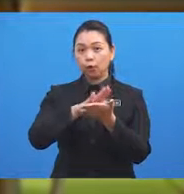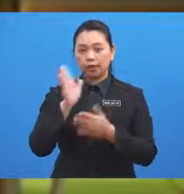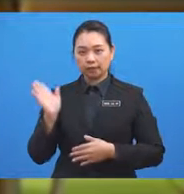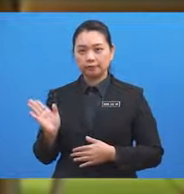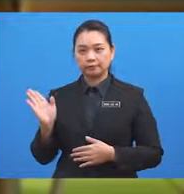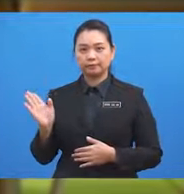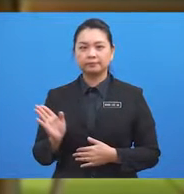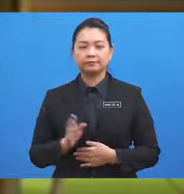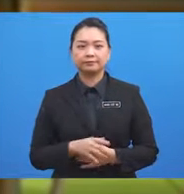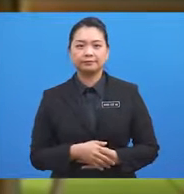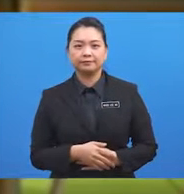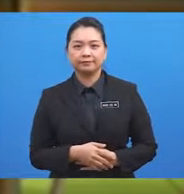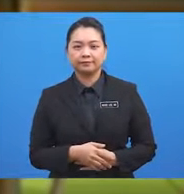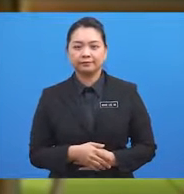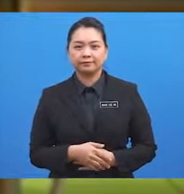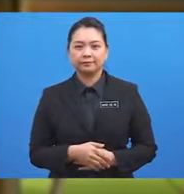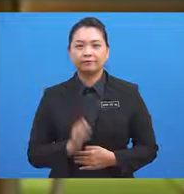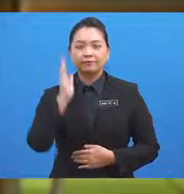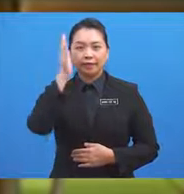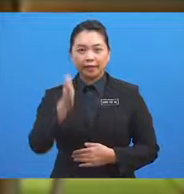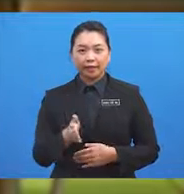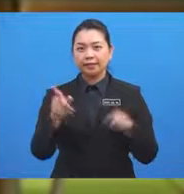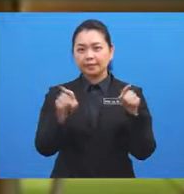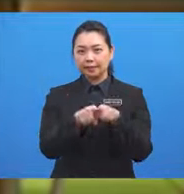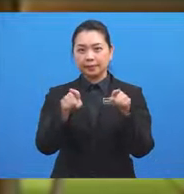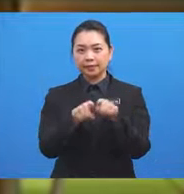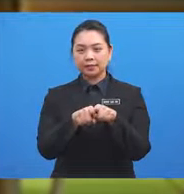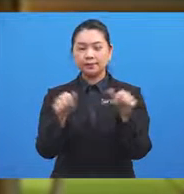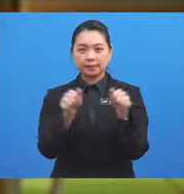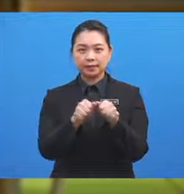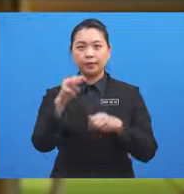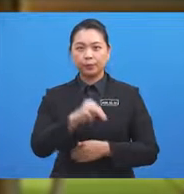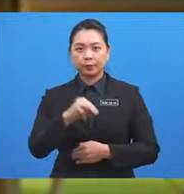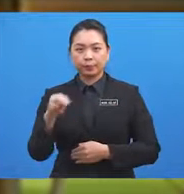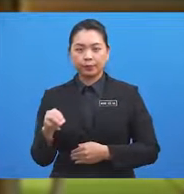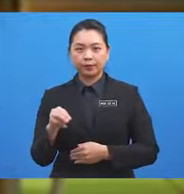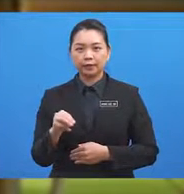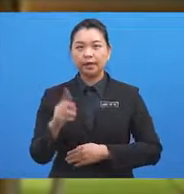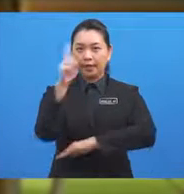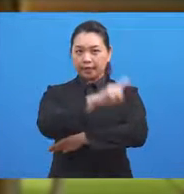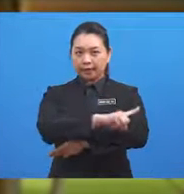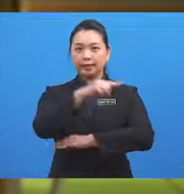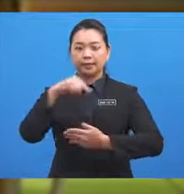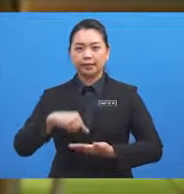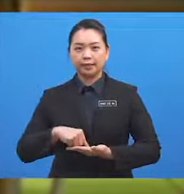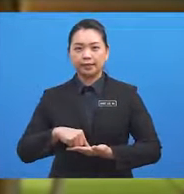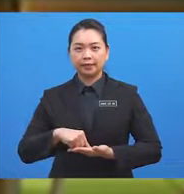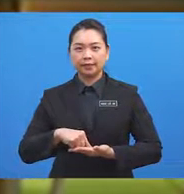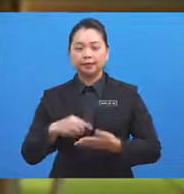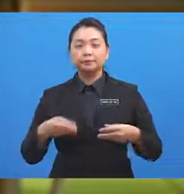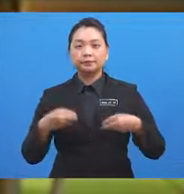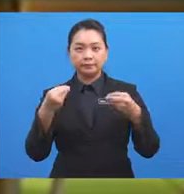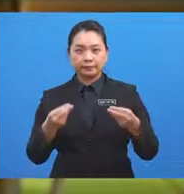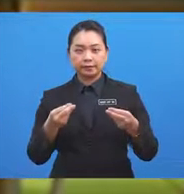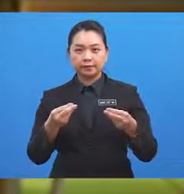Wangsa, Kuala Lumpur akan bersama-sama dengan murid-murid pada hari ini bagi